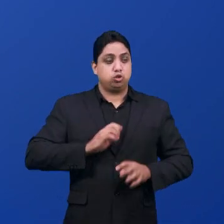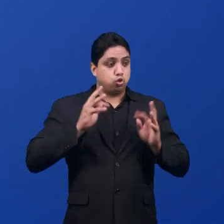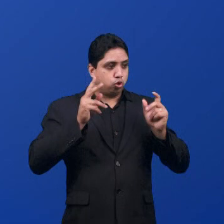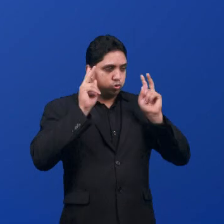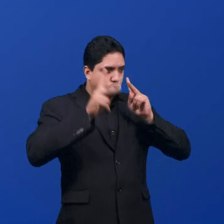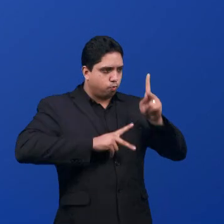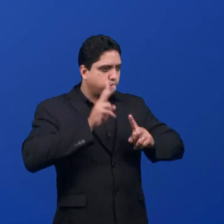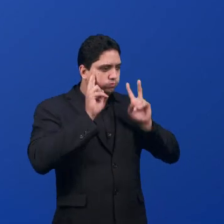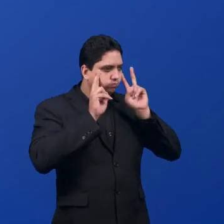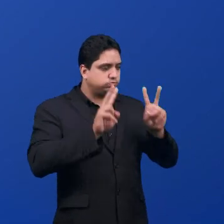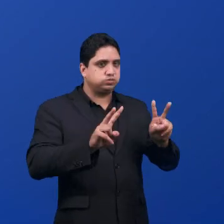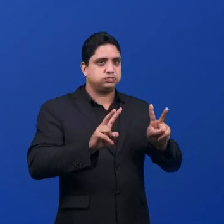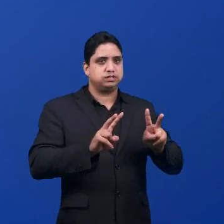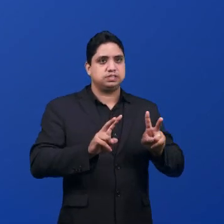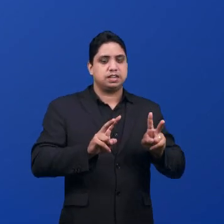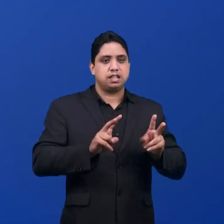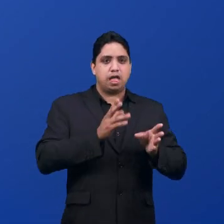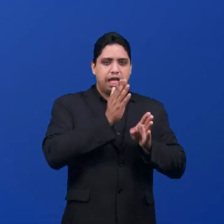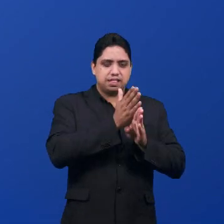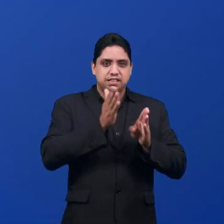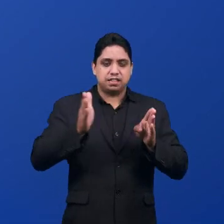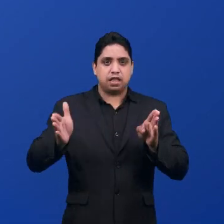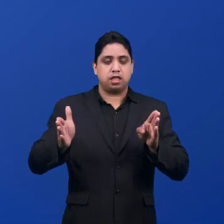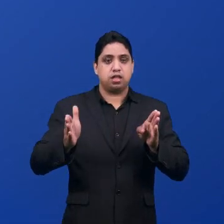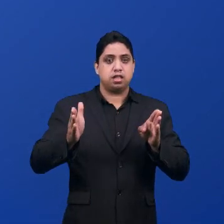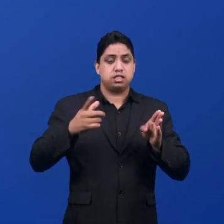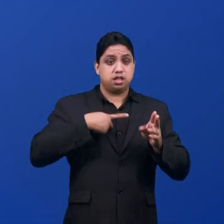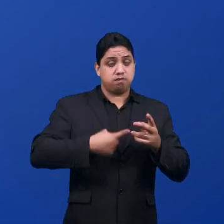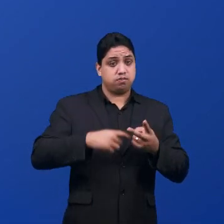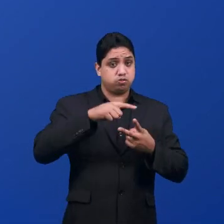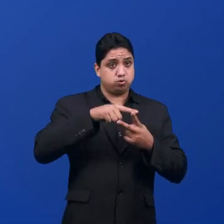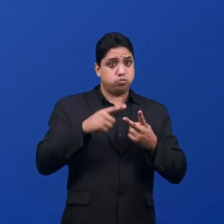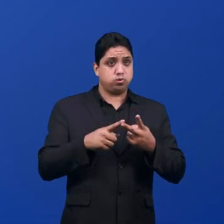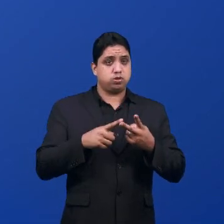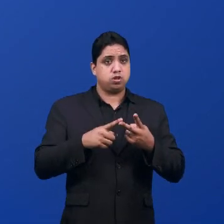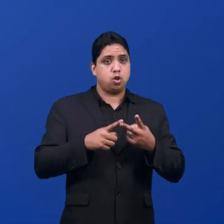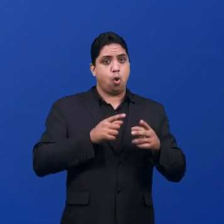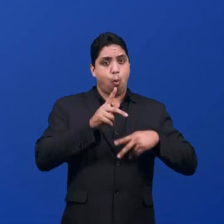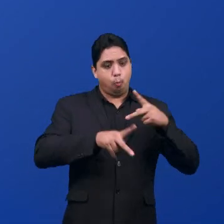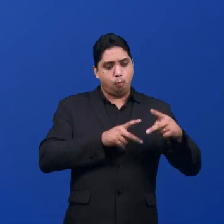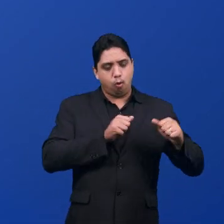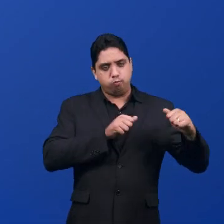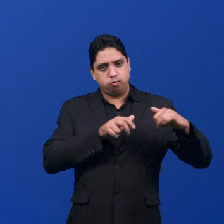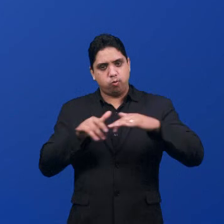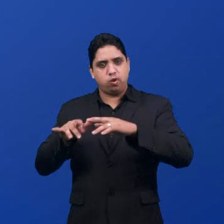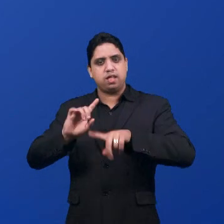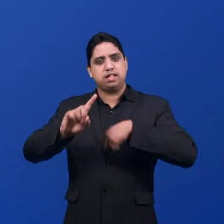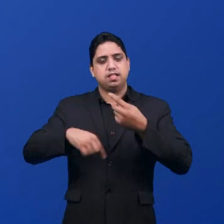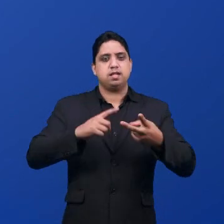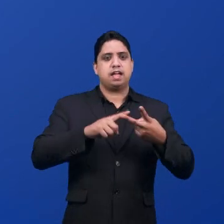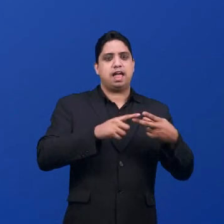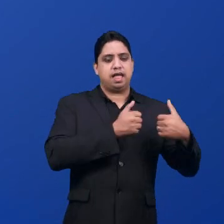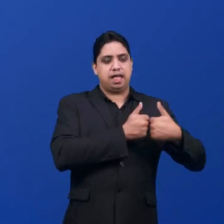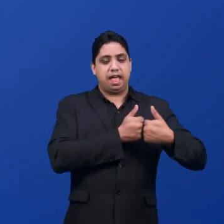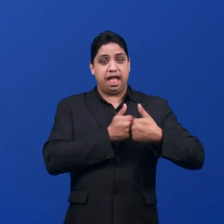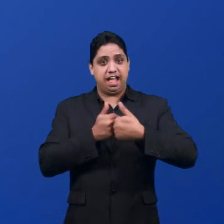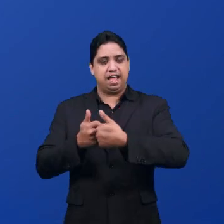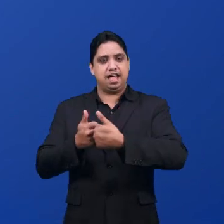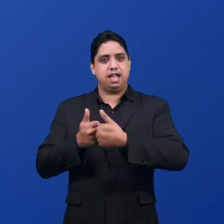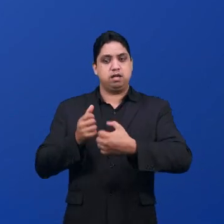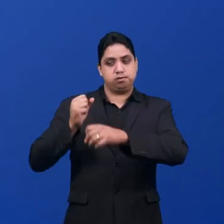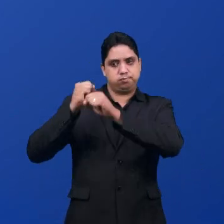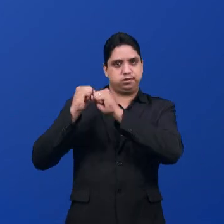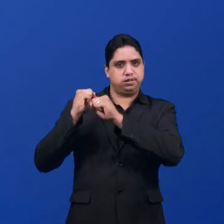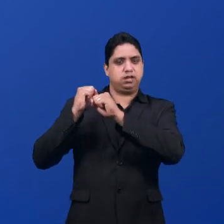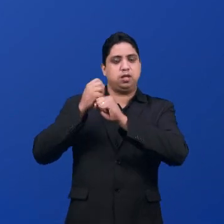Seigneur, l'arche du Seigneur est passée au sacrificateur à la vue du peuple. Les étapes pour le passage du Jourdain ont été deux, le passage du peuple et le